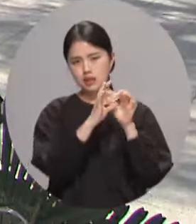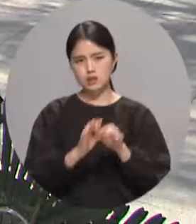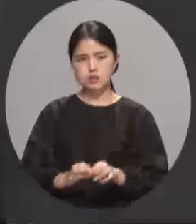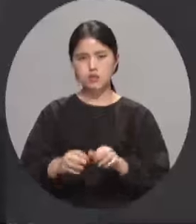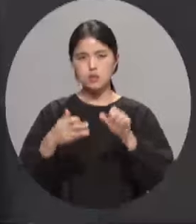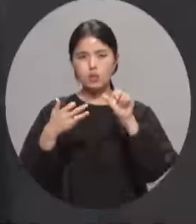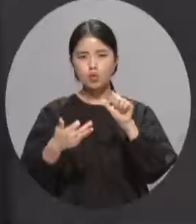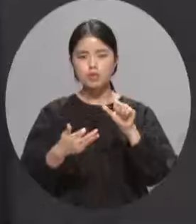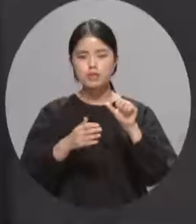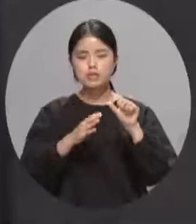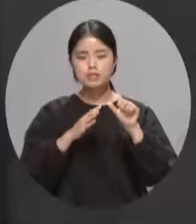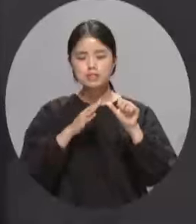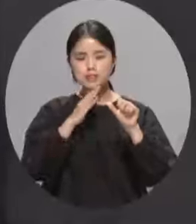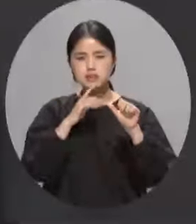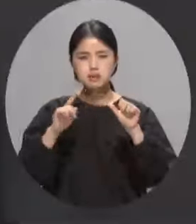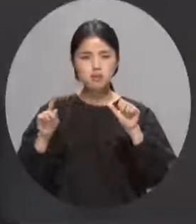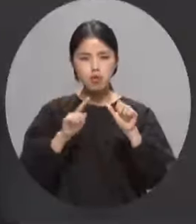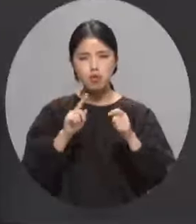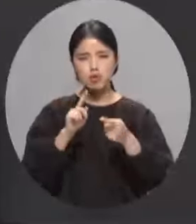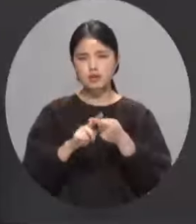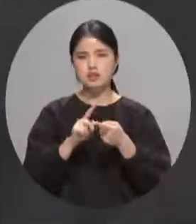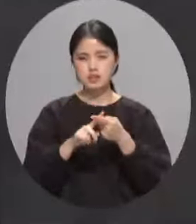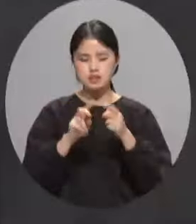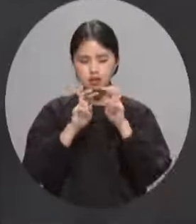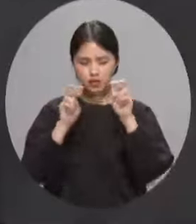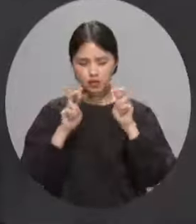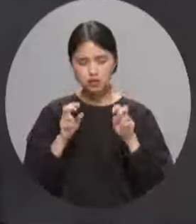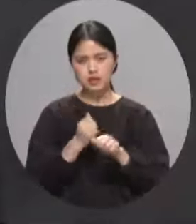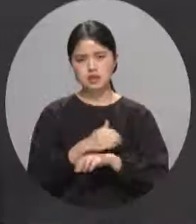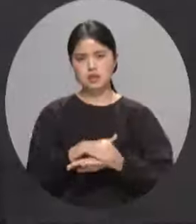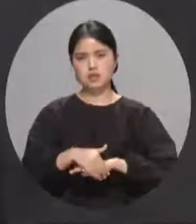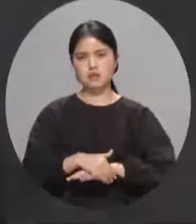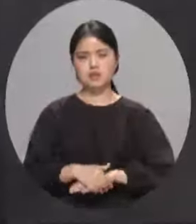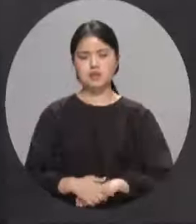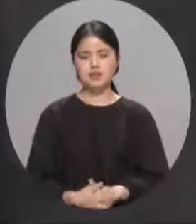5.18의 진실을 찾는 여정이 계속될 전망입니다. MBC 뉴스 이주연입니다.